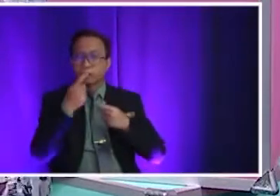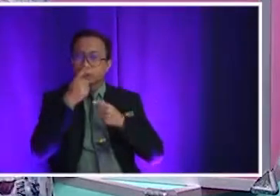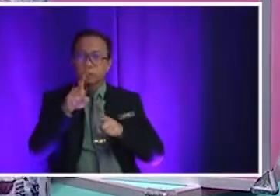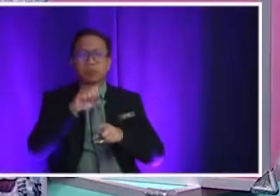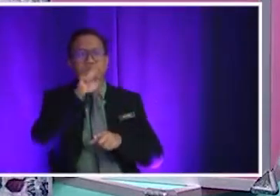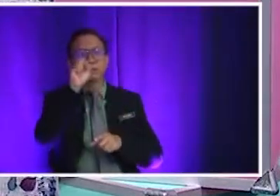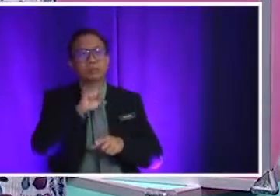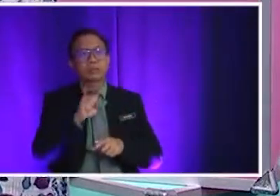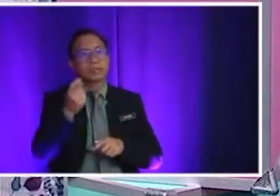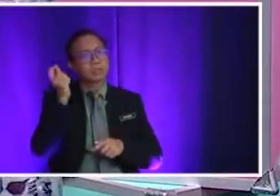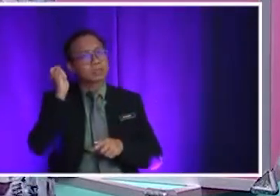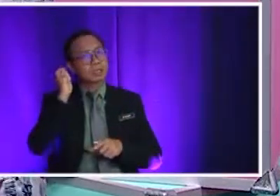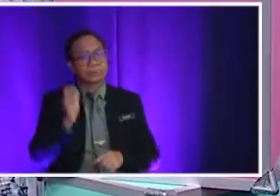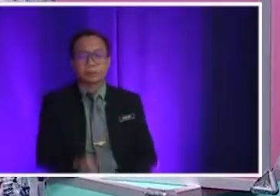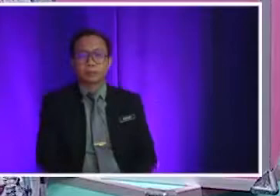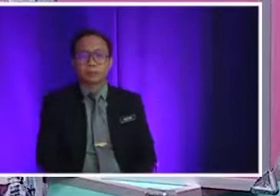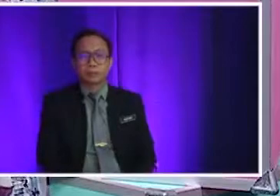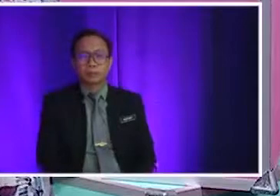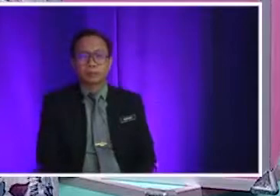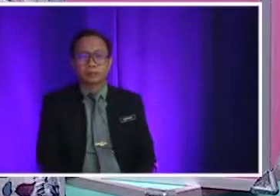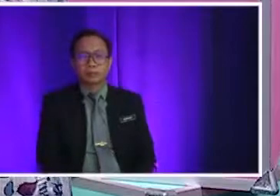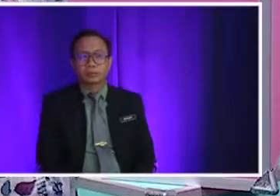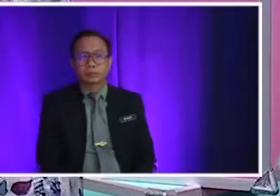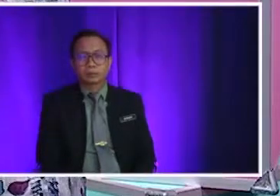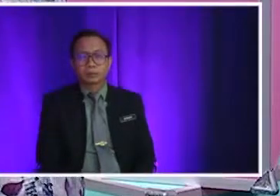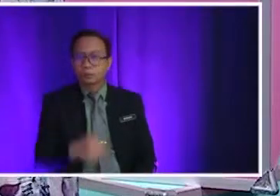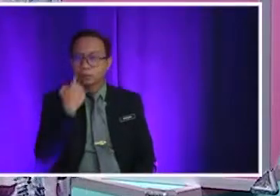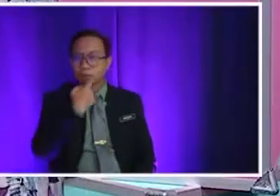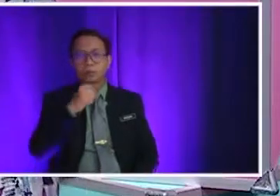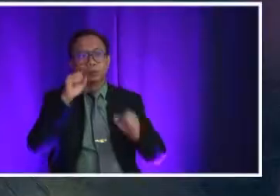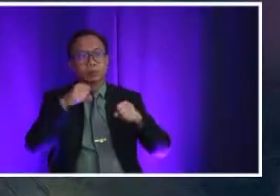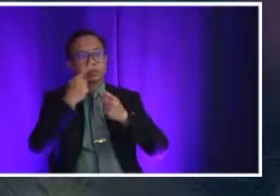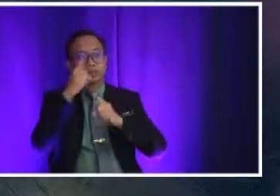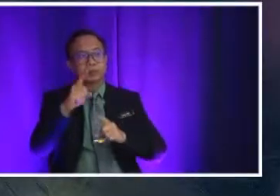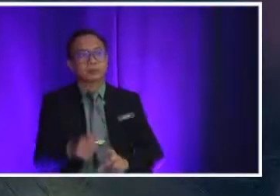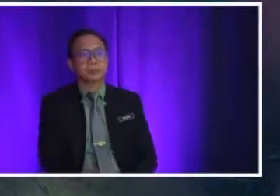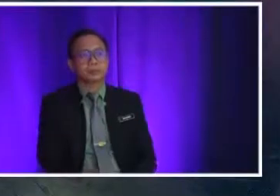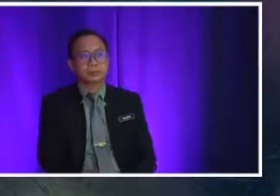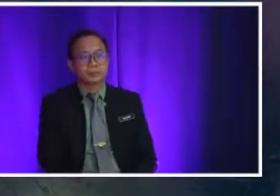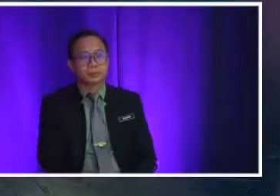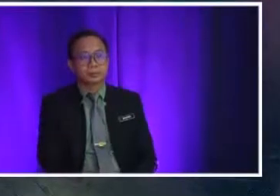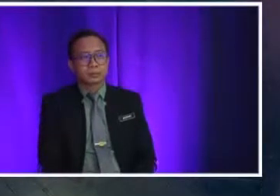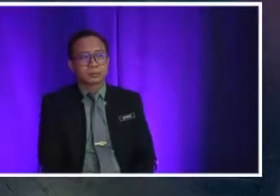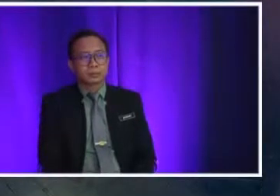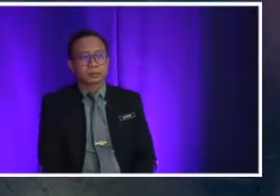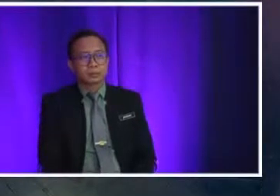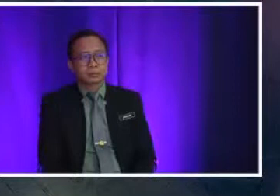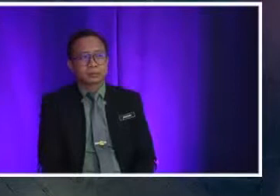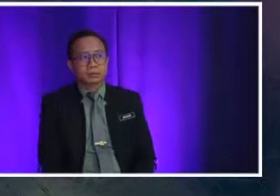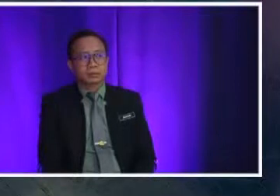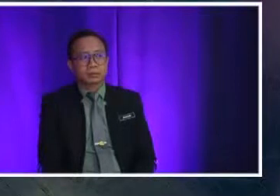seandainya sing Kemukakan sebelumnya vitamin tahu soalnya yang ini sama Bunda jawab-jawab